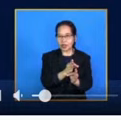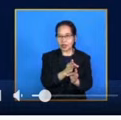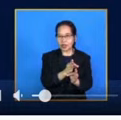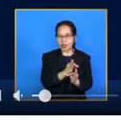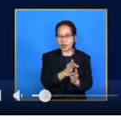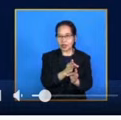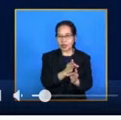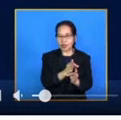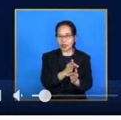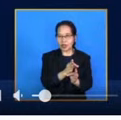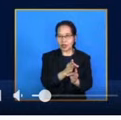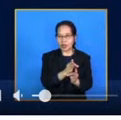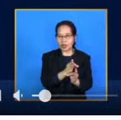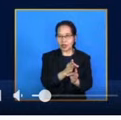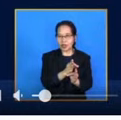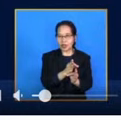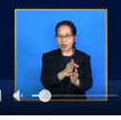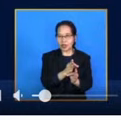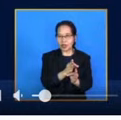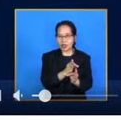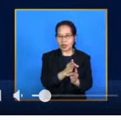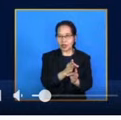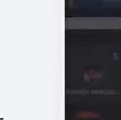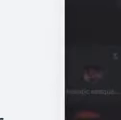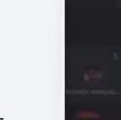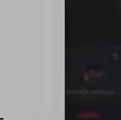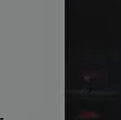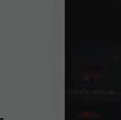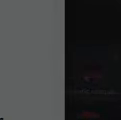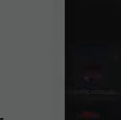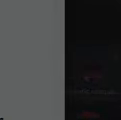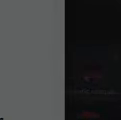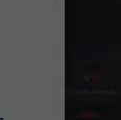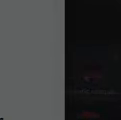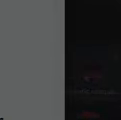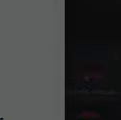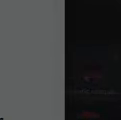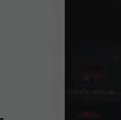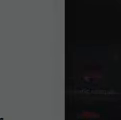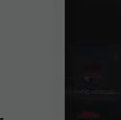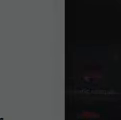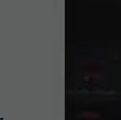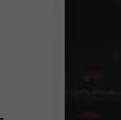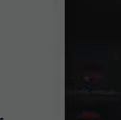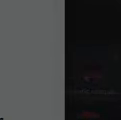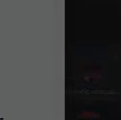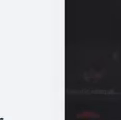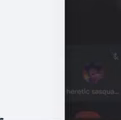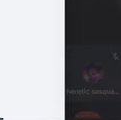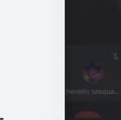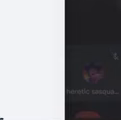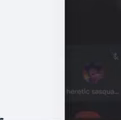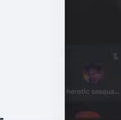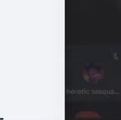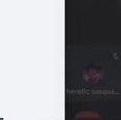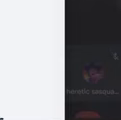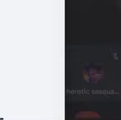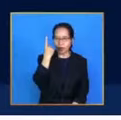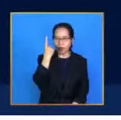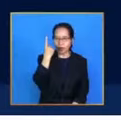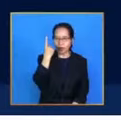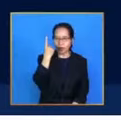magpaliwanag. So, para wala na usapan. Ano, ang ginagawa ko? Tinututo ko sa ano ako yung